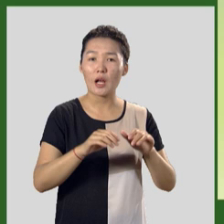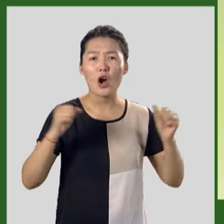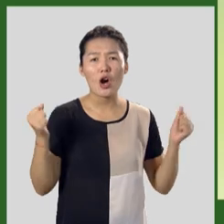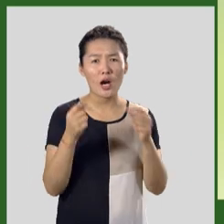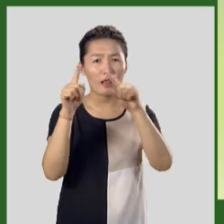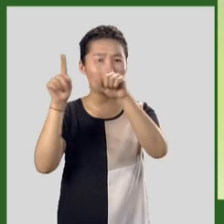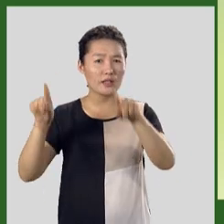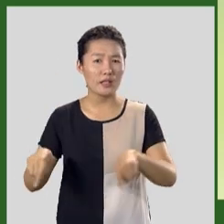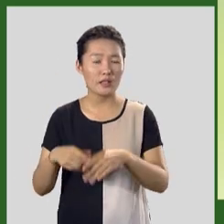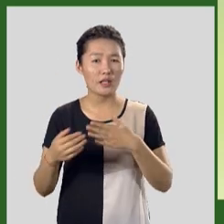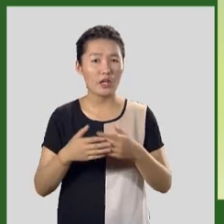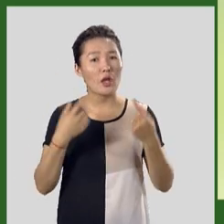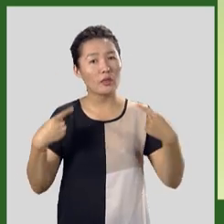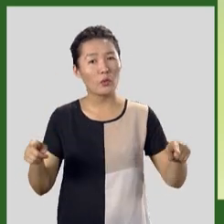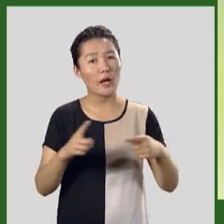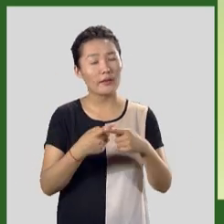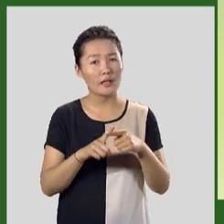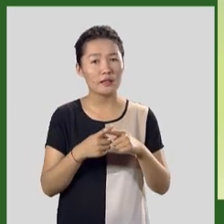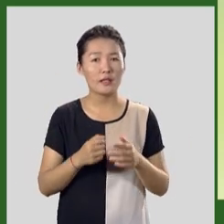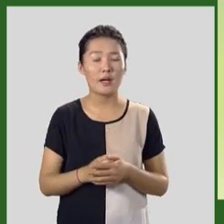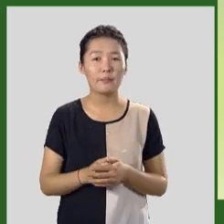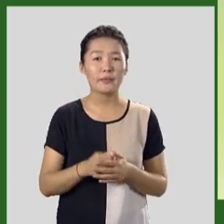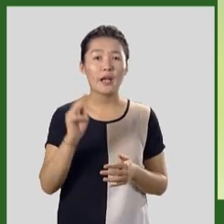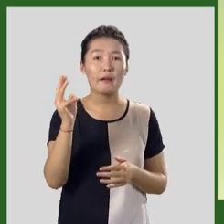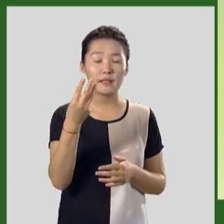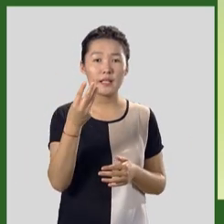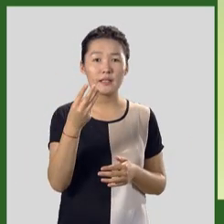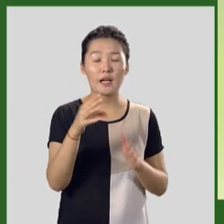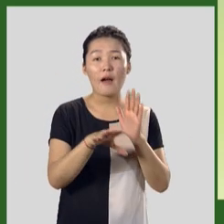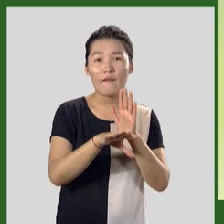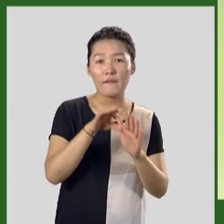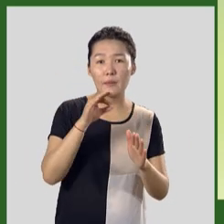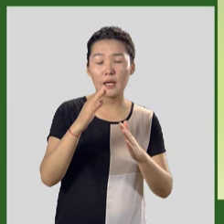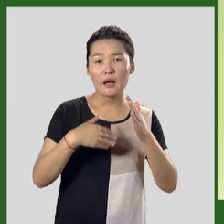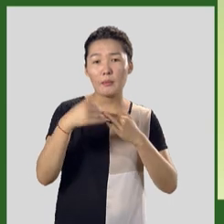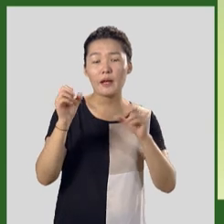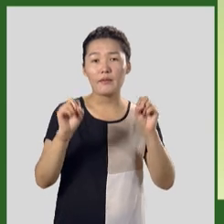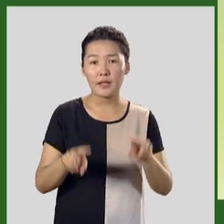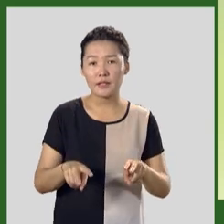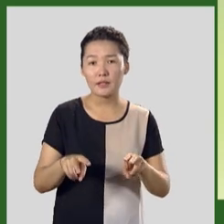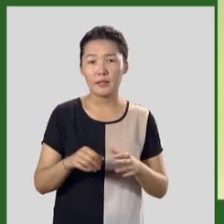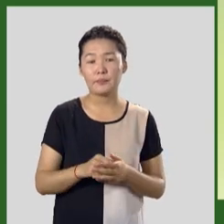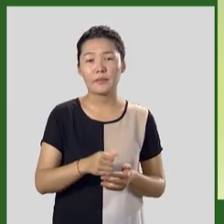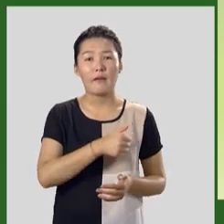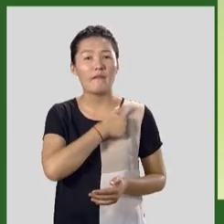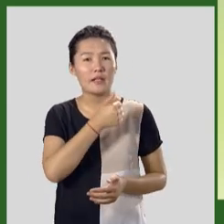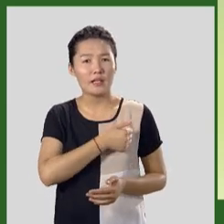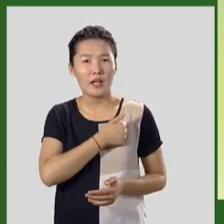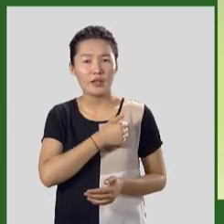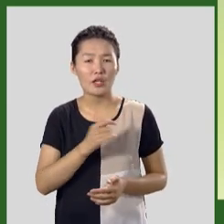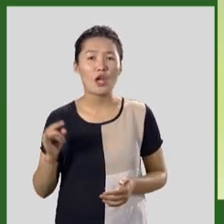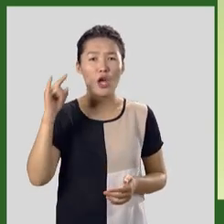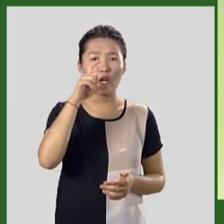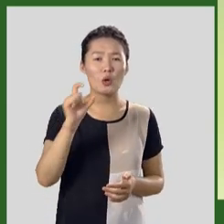холодильники или другая техника? В-третьих, выбор профессии. Военные, летчики